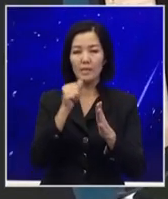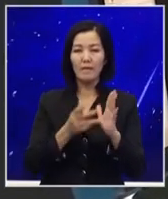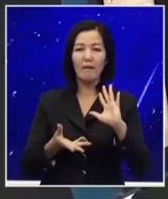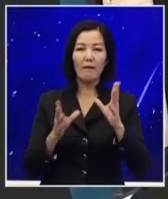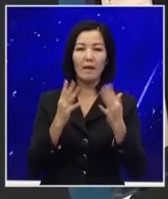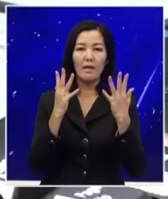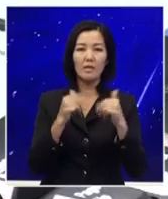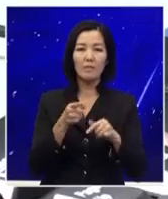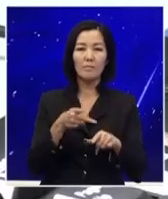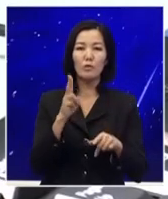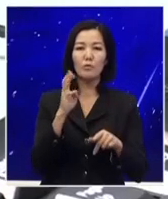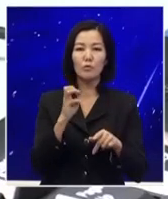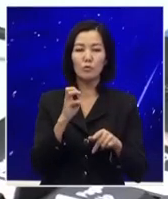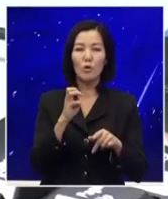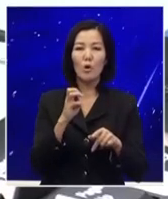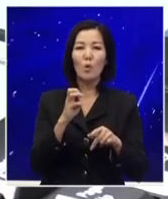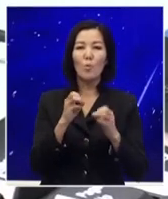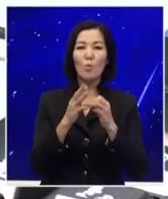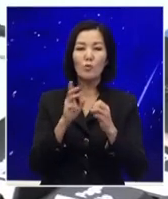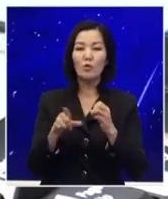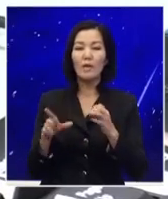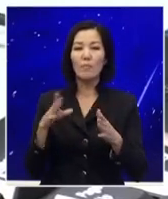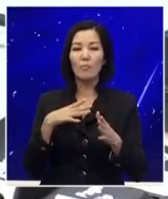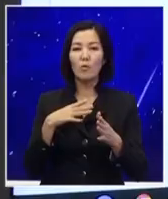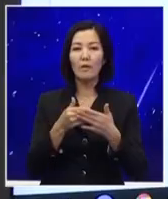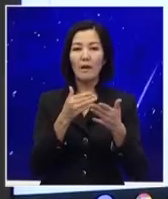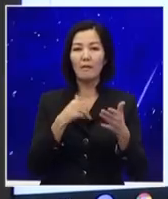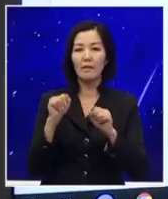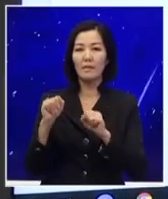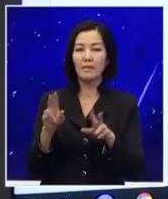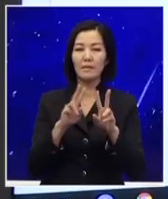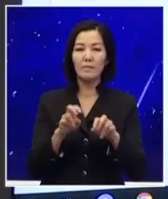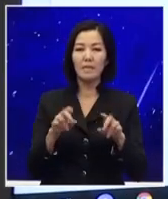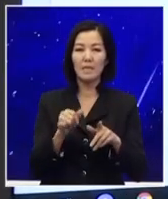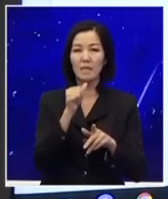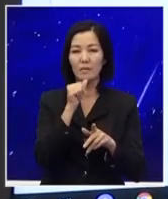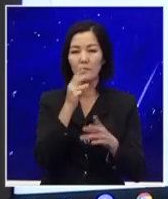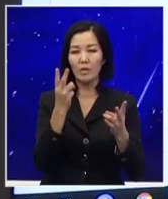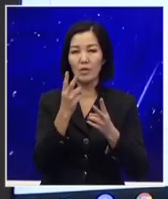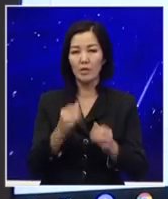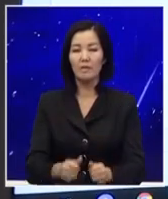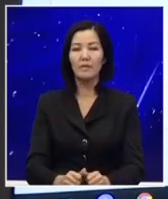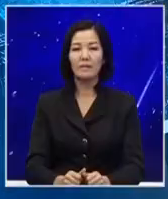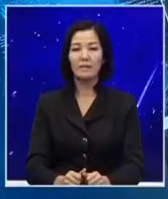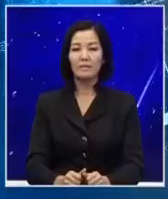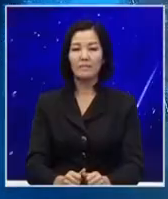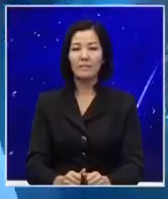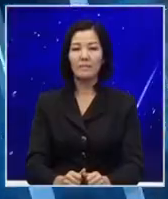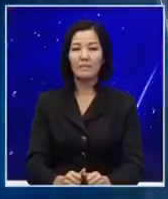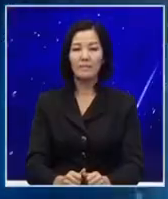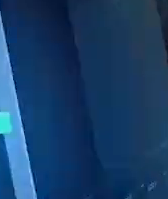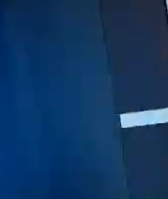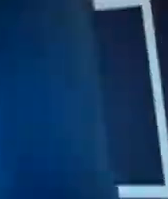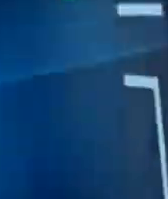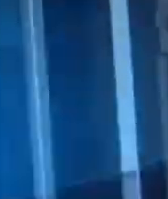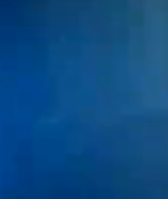саны 1013-ке жеткен. Ауырып еміздегенше ауырмайтын жол іздеу үшін дәрігерлер скринингтен өту қажеттігін еске салады. Мадина